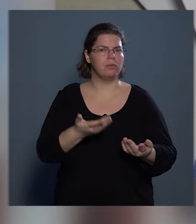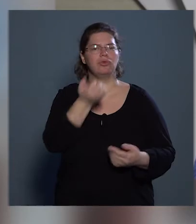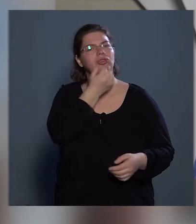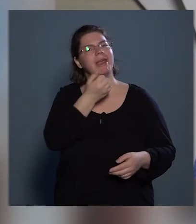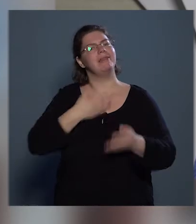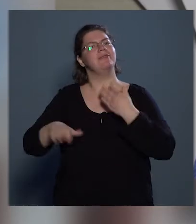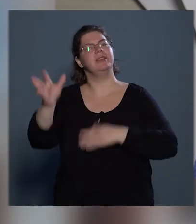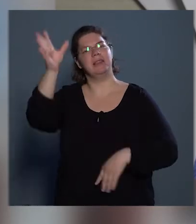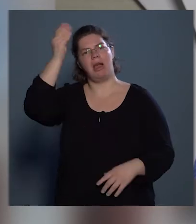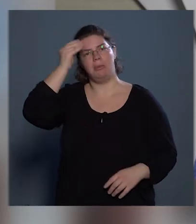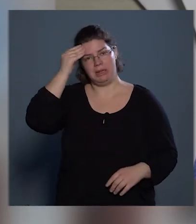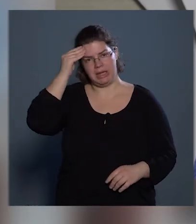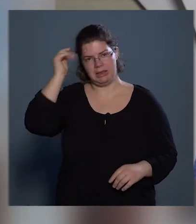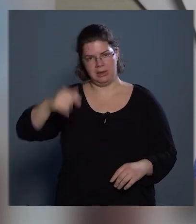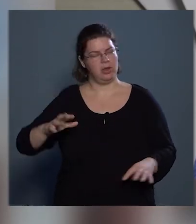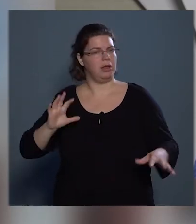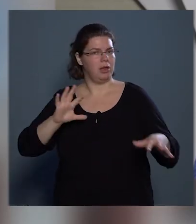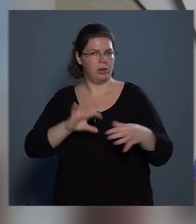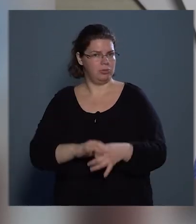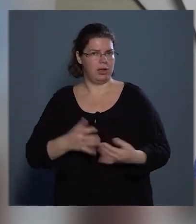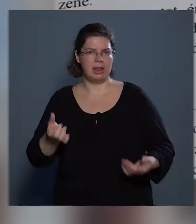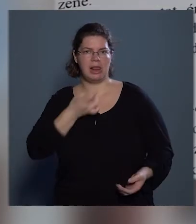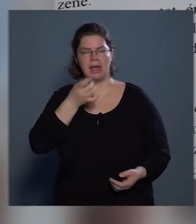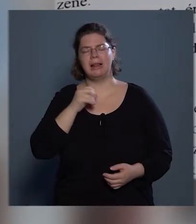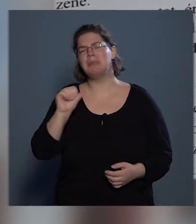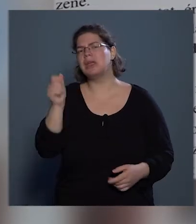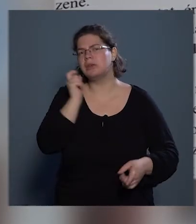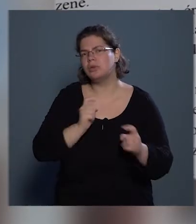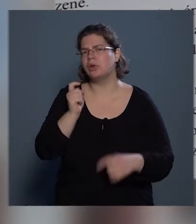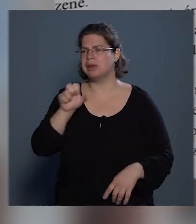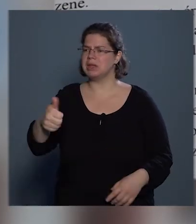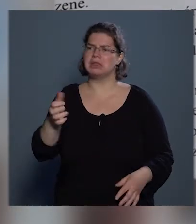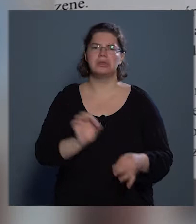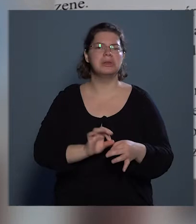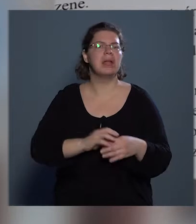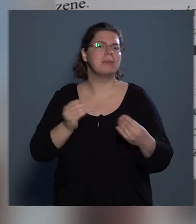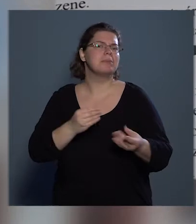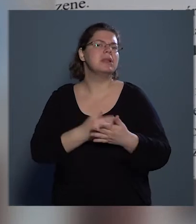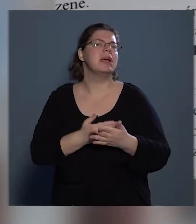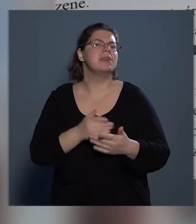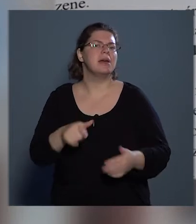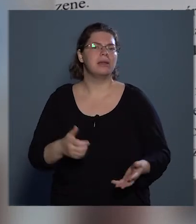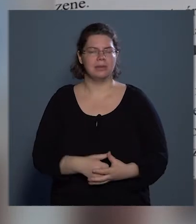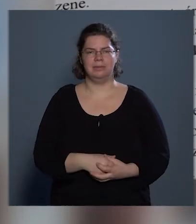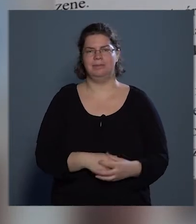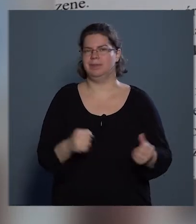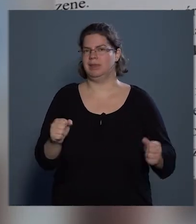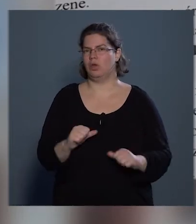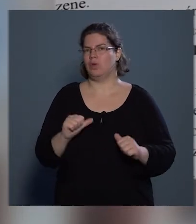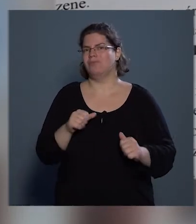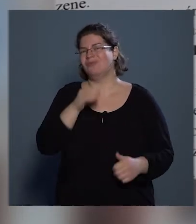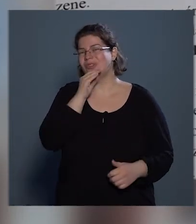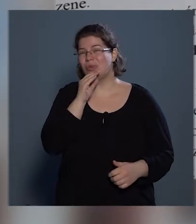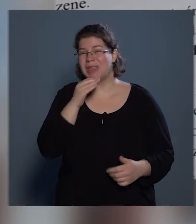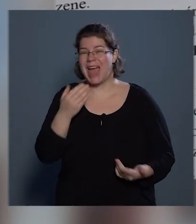visszaemlékezés, ennek kapcsán legalább egy gondolat vagy egy történet, mi lenne az? Nagyon szubjektív